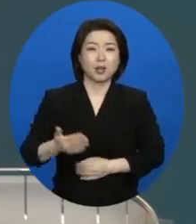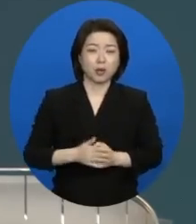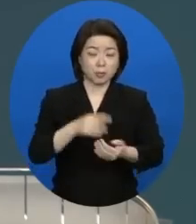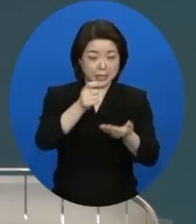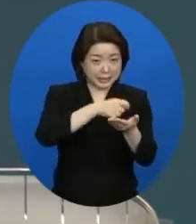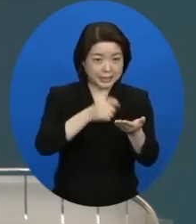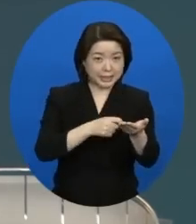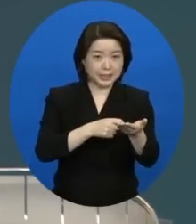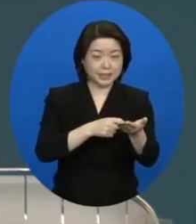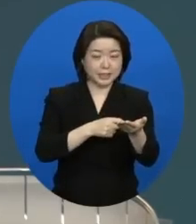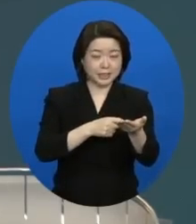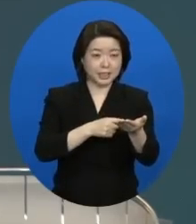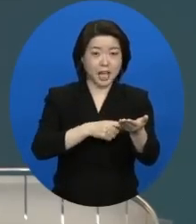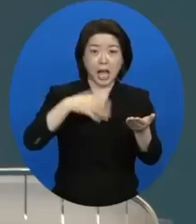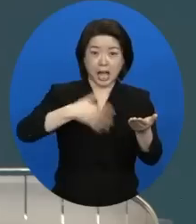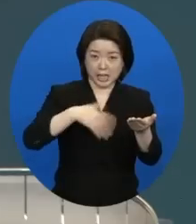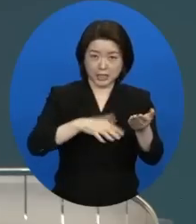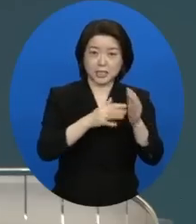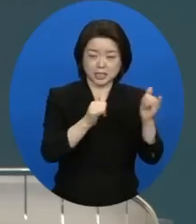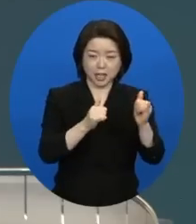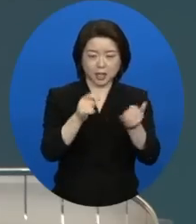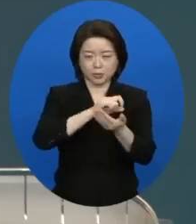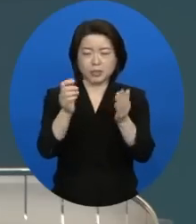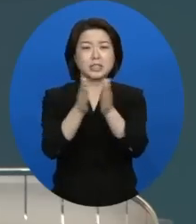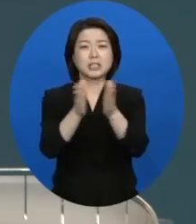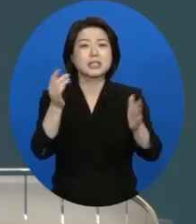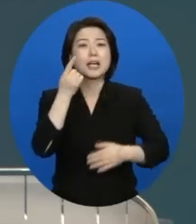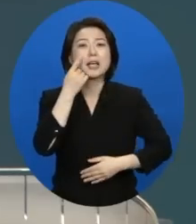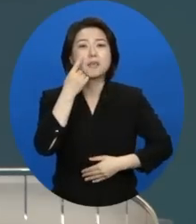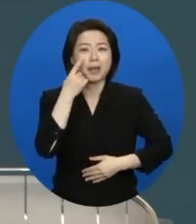일기를 안 쓰시던 분들은 쓰세요.